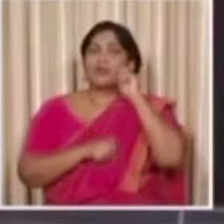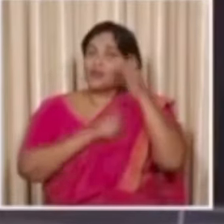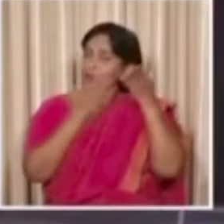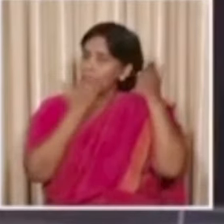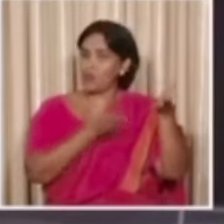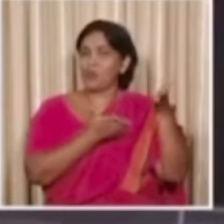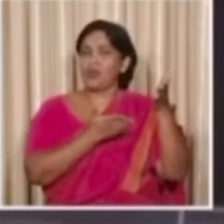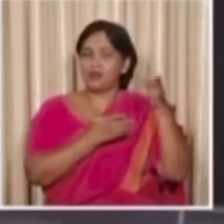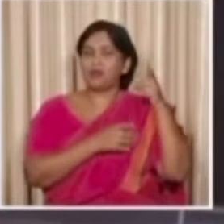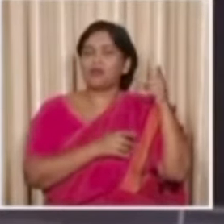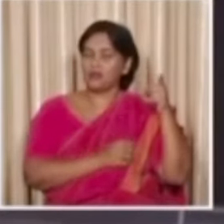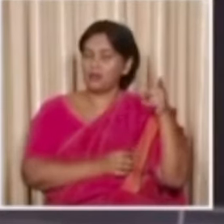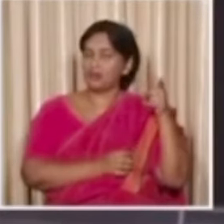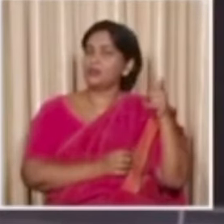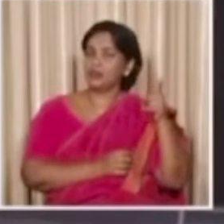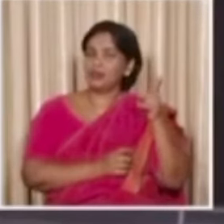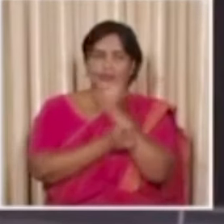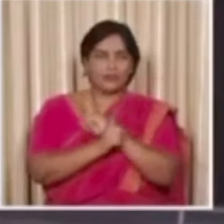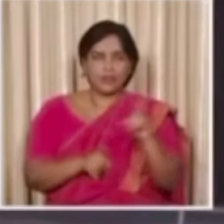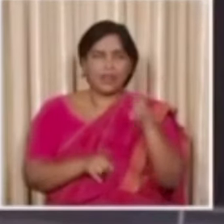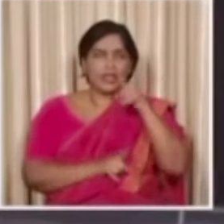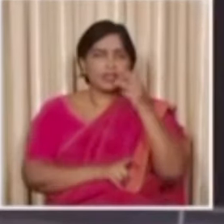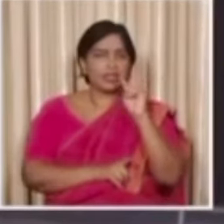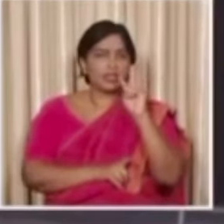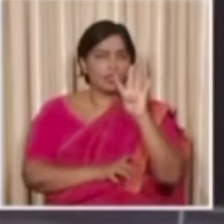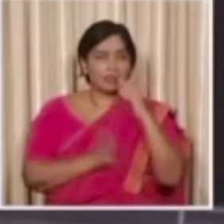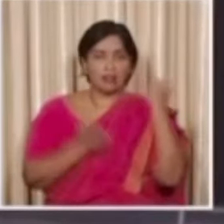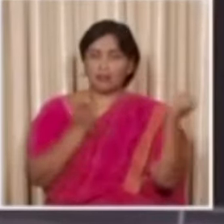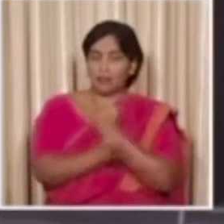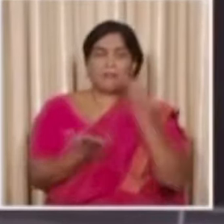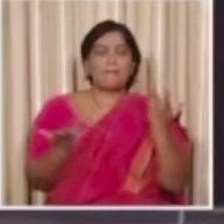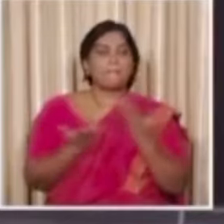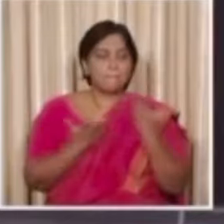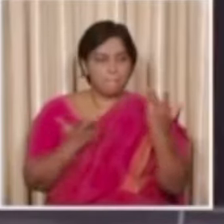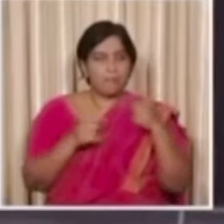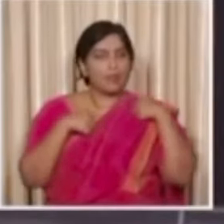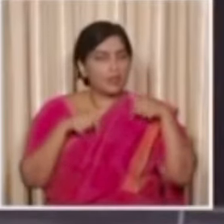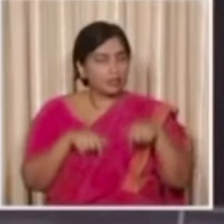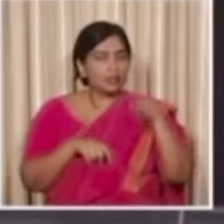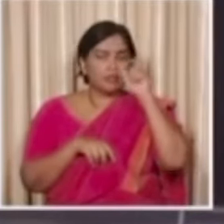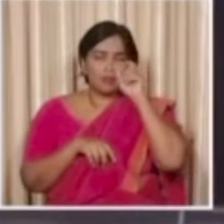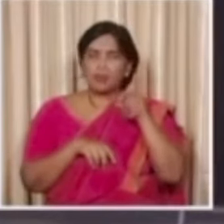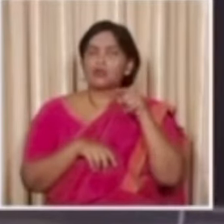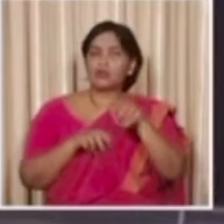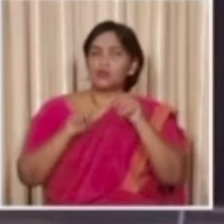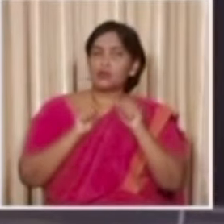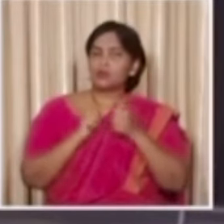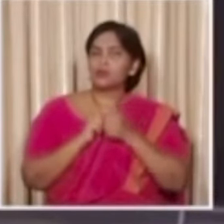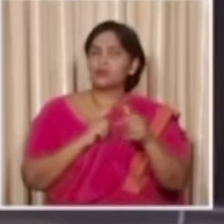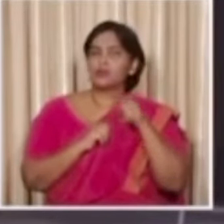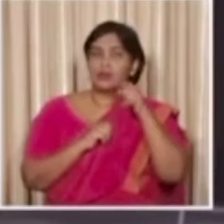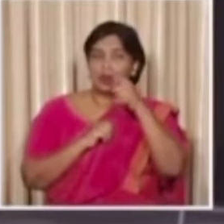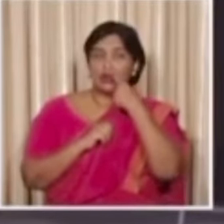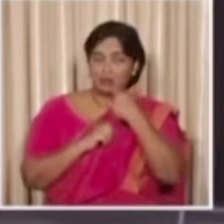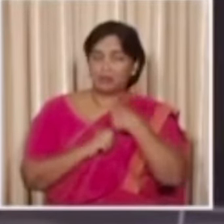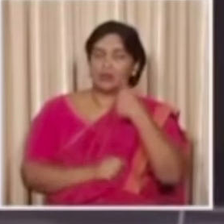ජනතාව. එතකොට මේ එකවර 134ක් කඩන්න අමාරුයි. ඉතින් අපි දැනට බලනවා මේක කොහොමද කරන්න කියලා. ඔබතුමා කියන